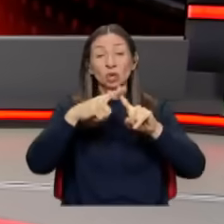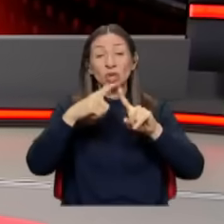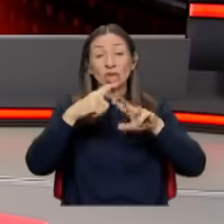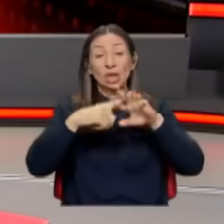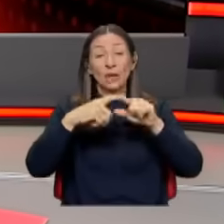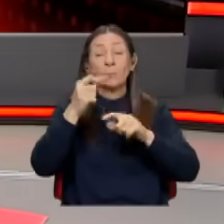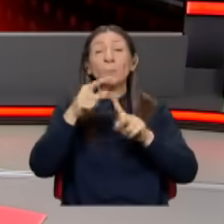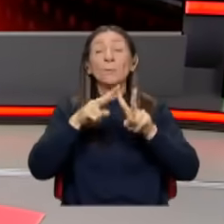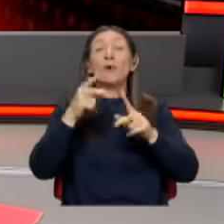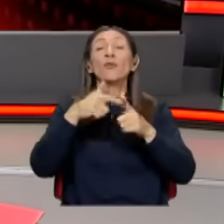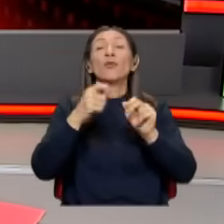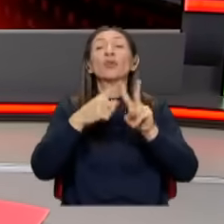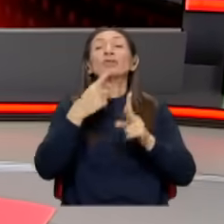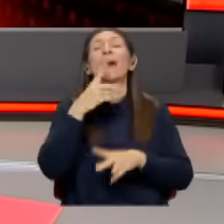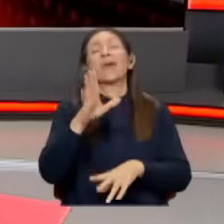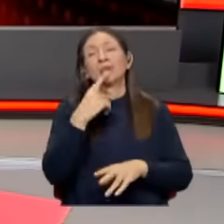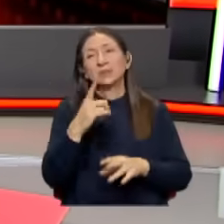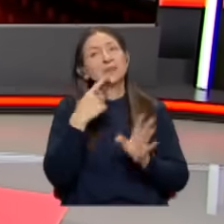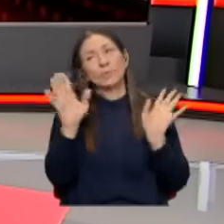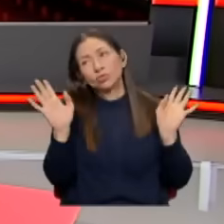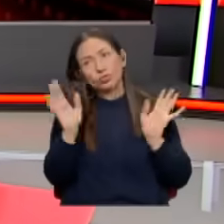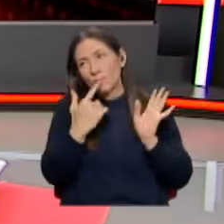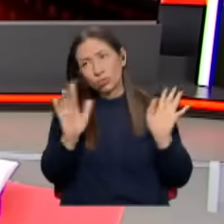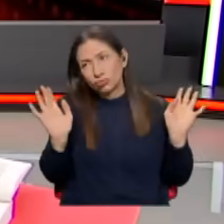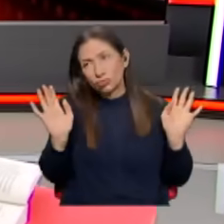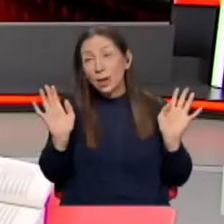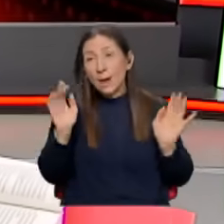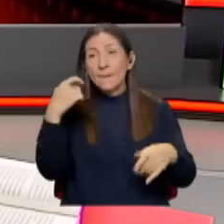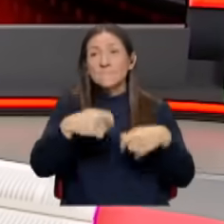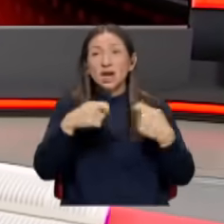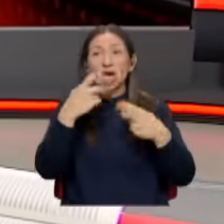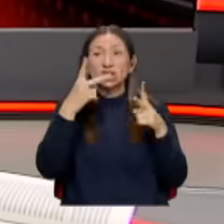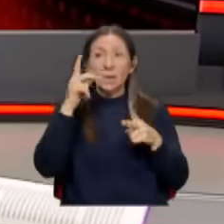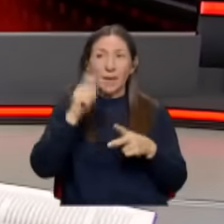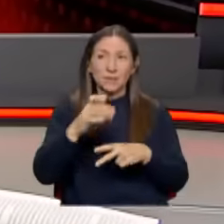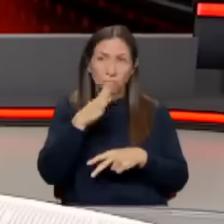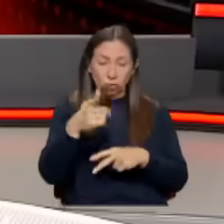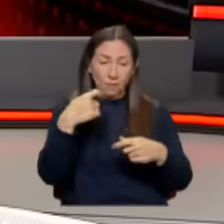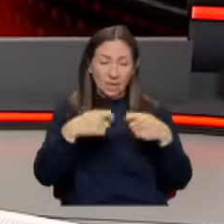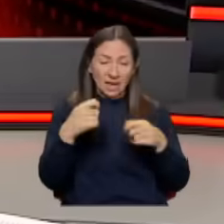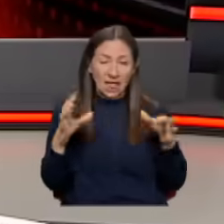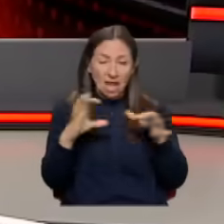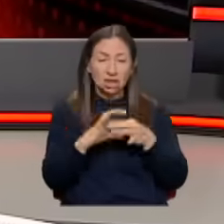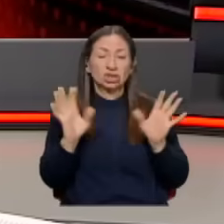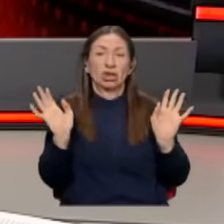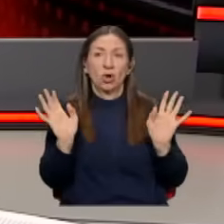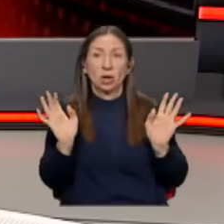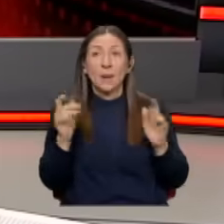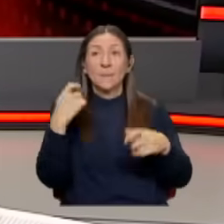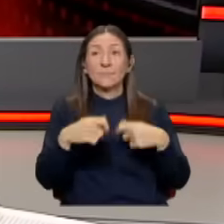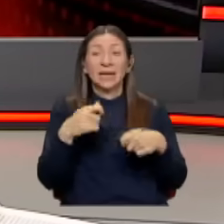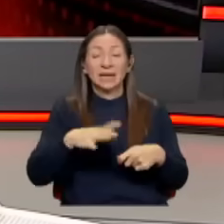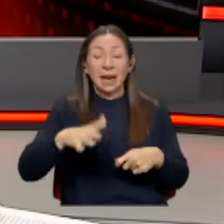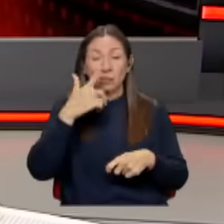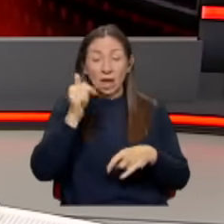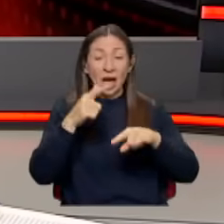diye. Dolayısıyla Fatih Terim fonu demeyelim demiyoruz. Banka açıklamalar yaptı biliyorsunuz. Bankayı ilişkilendirmeyin. Bankanın genel